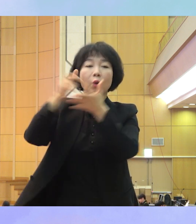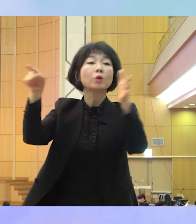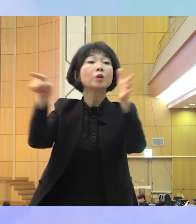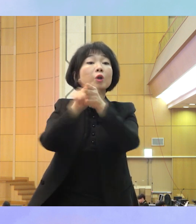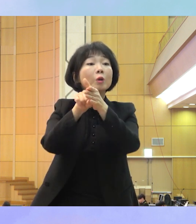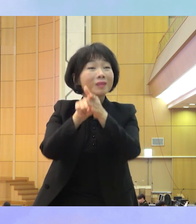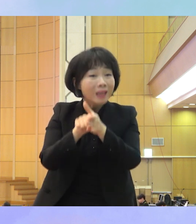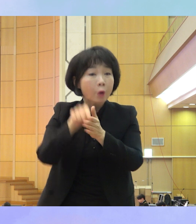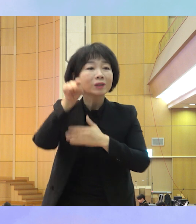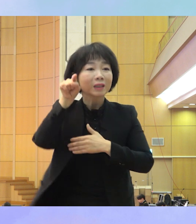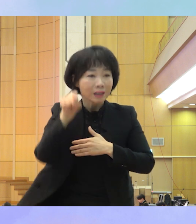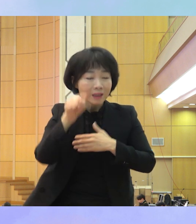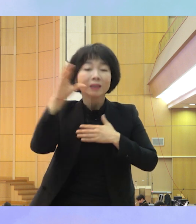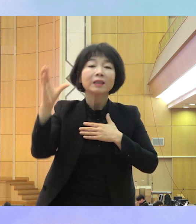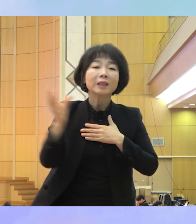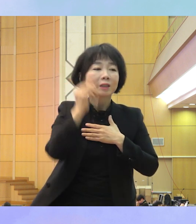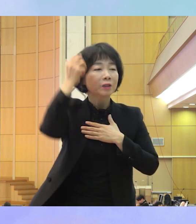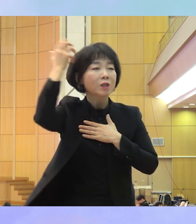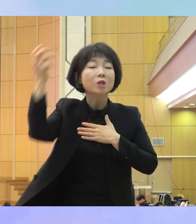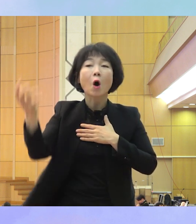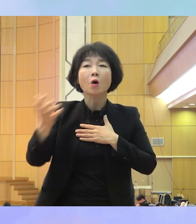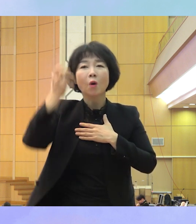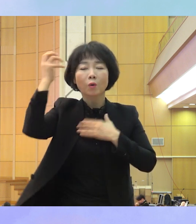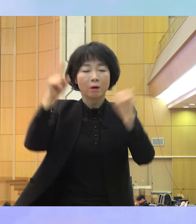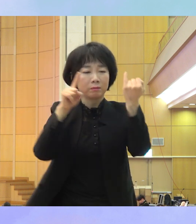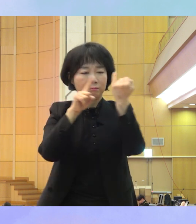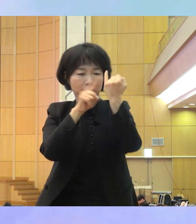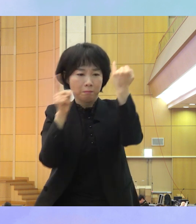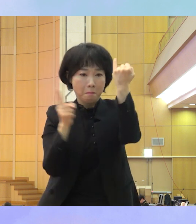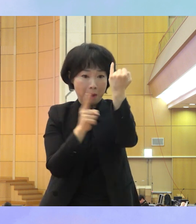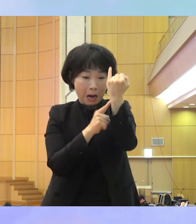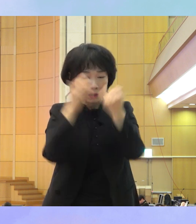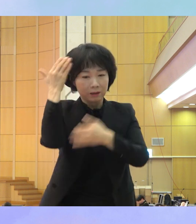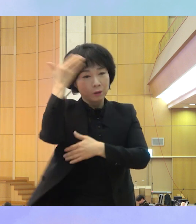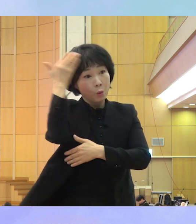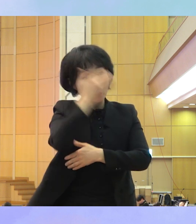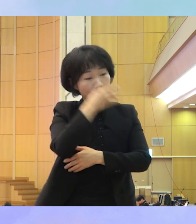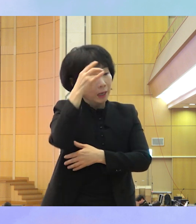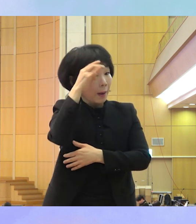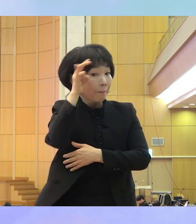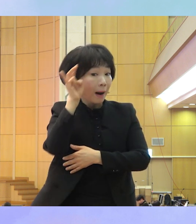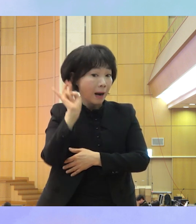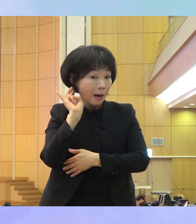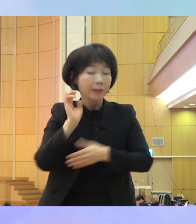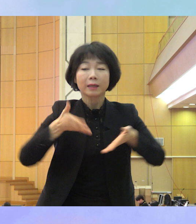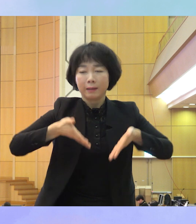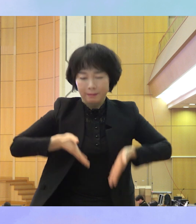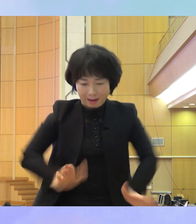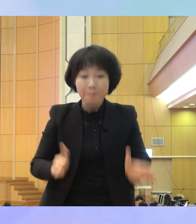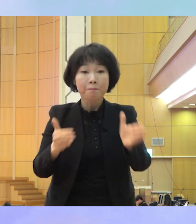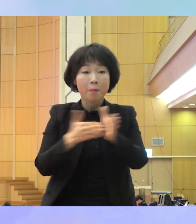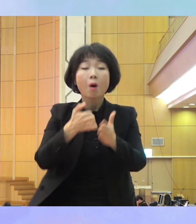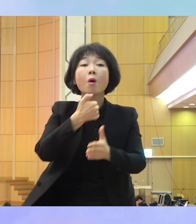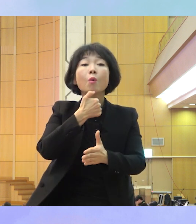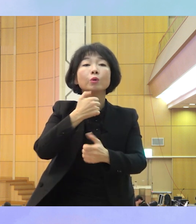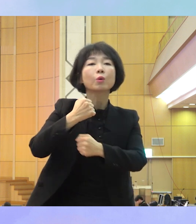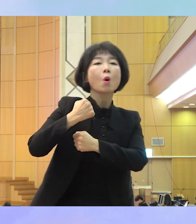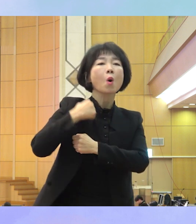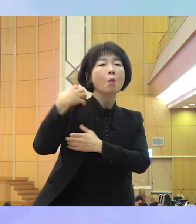예수 그리스도를 믿사오니 이는 성령으로 잉태하사 동정녀 마리아에게